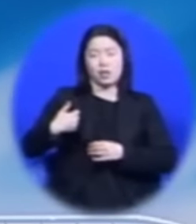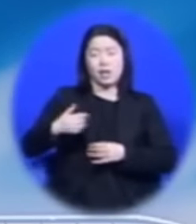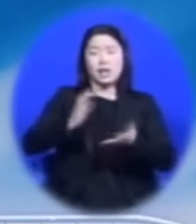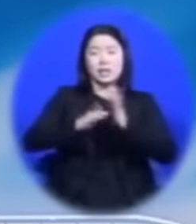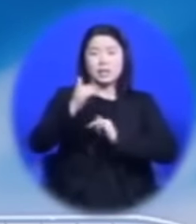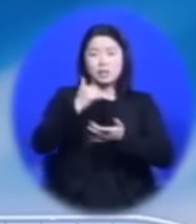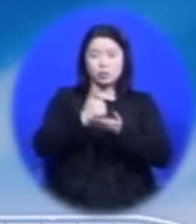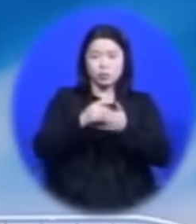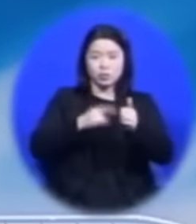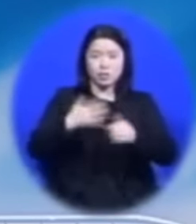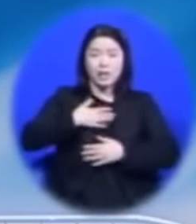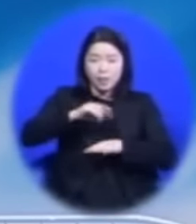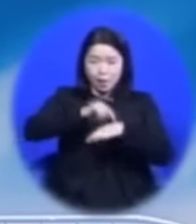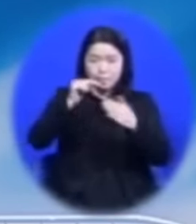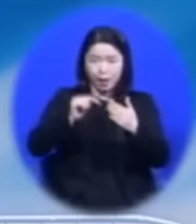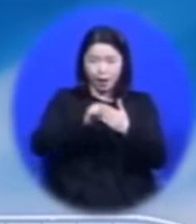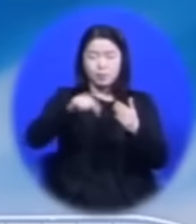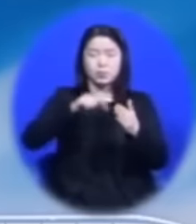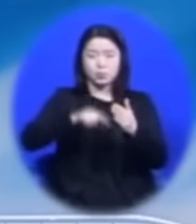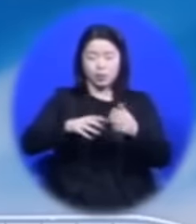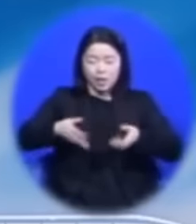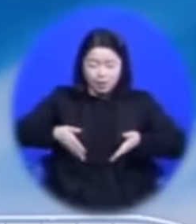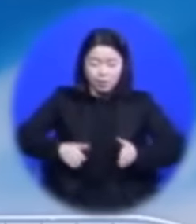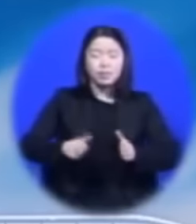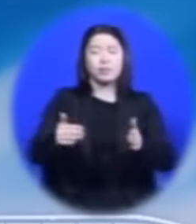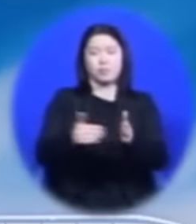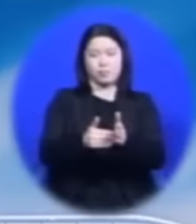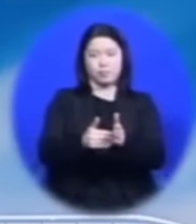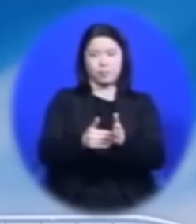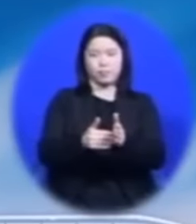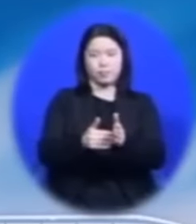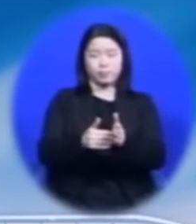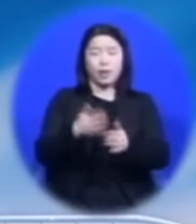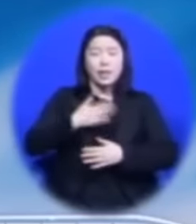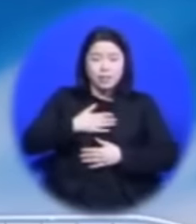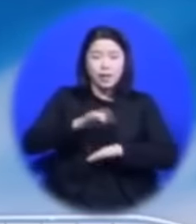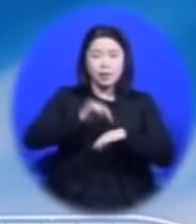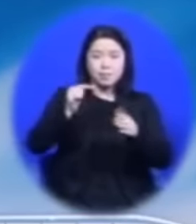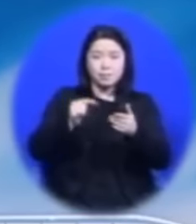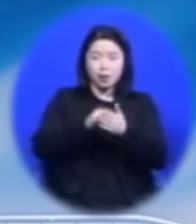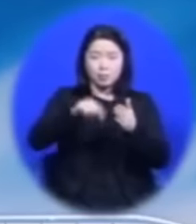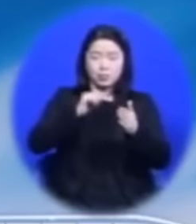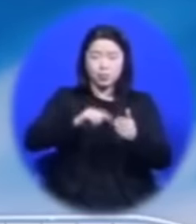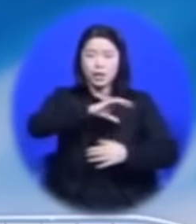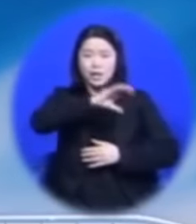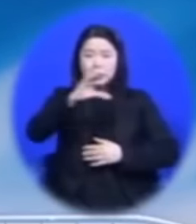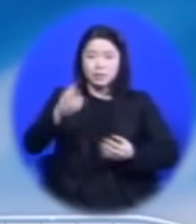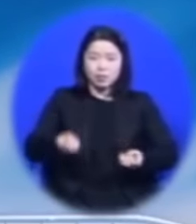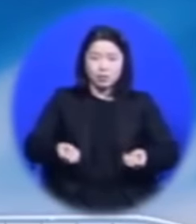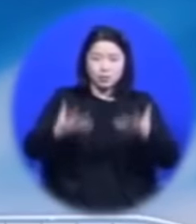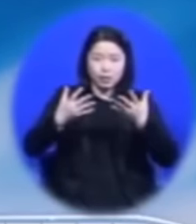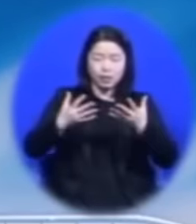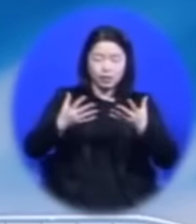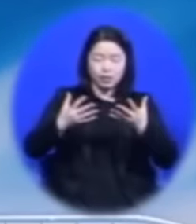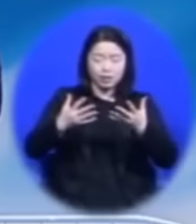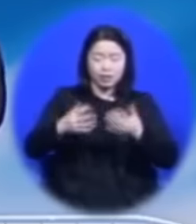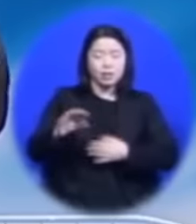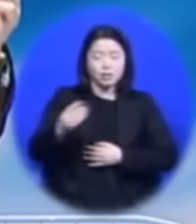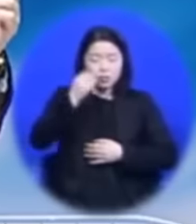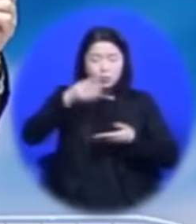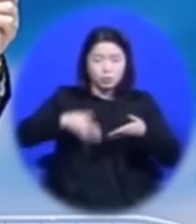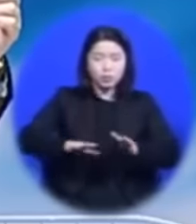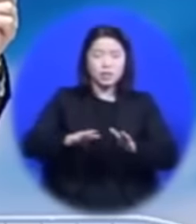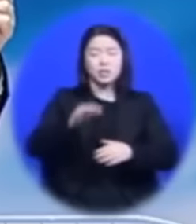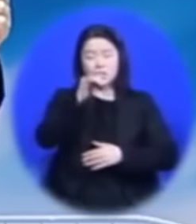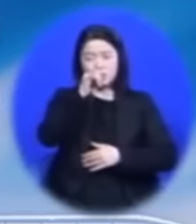예수님께서 내 마음에 태어나셨어요. 내 마음에 성탄이 일어났어요. 이런 사람이